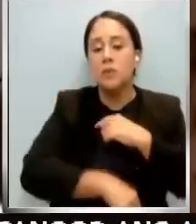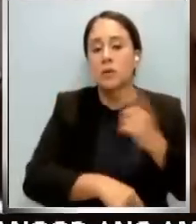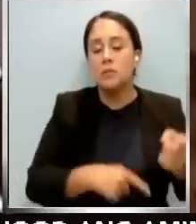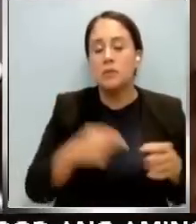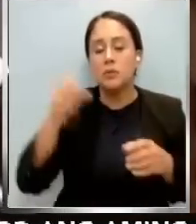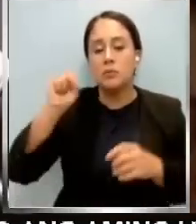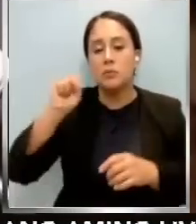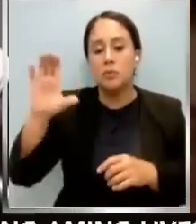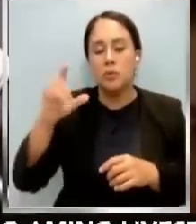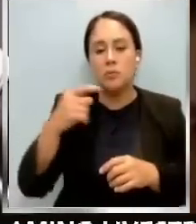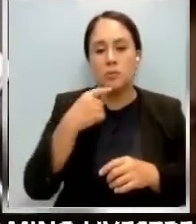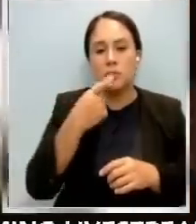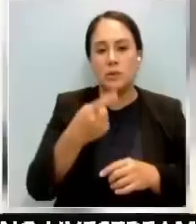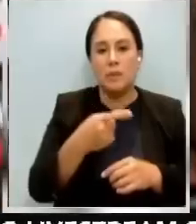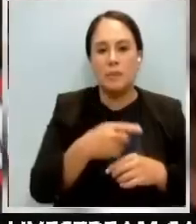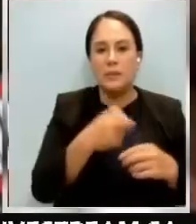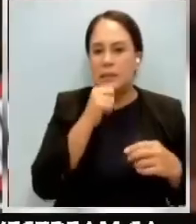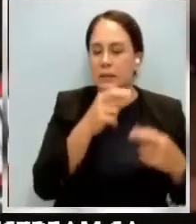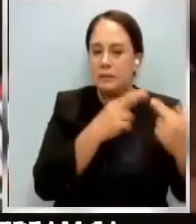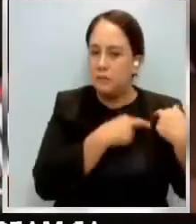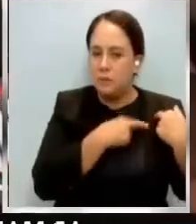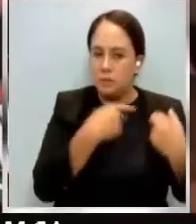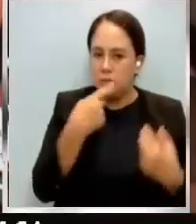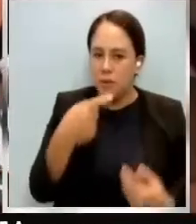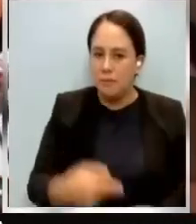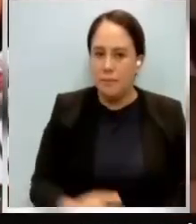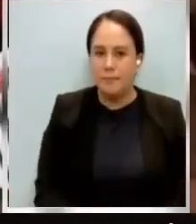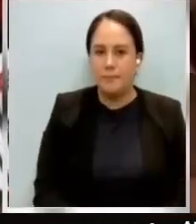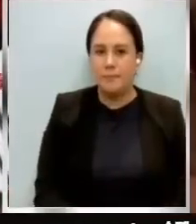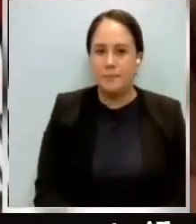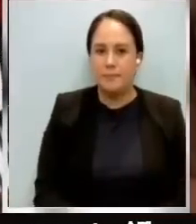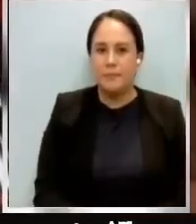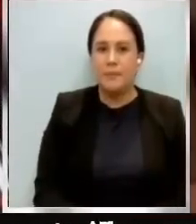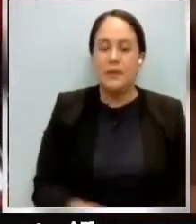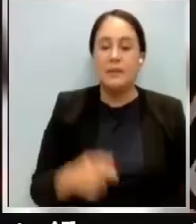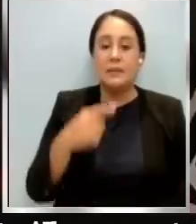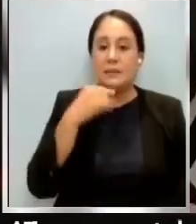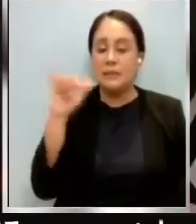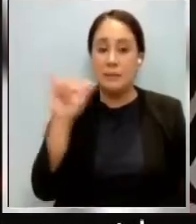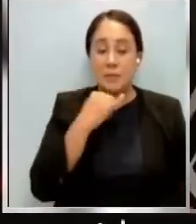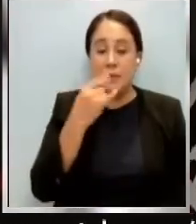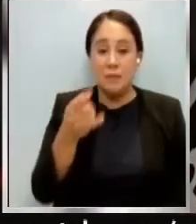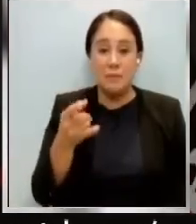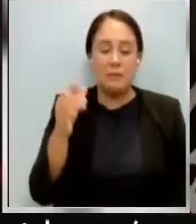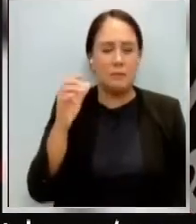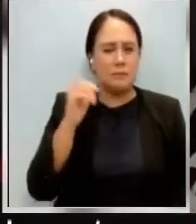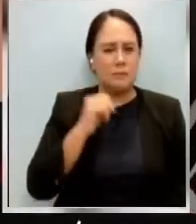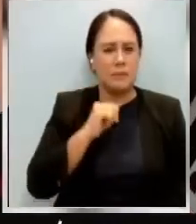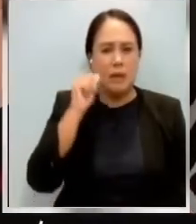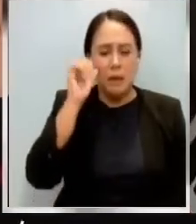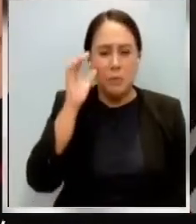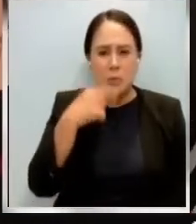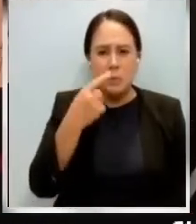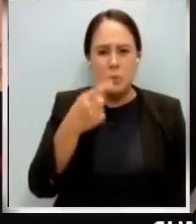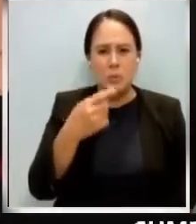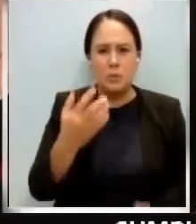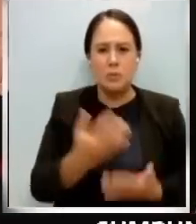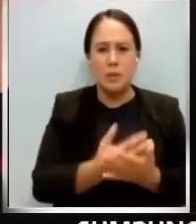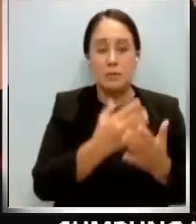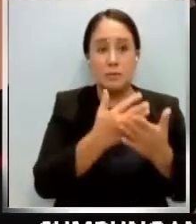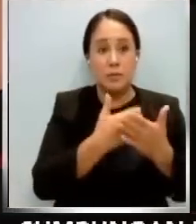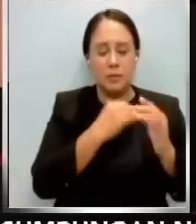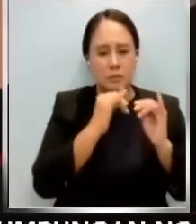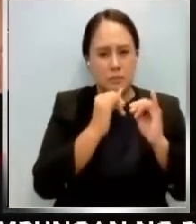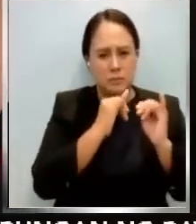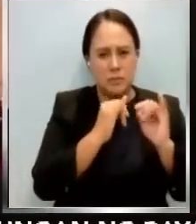ginawang mga irresponsibleng mga pahayag. Sinabi rin ni Cayetano na kapuna-puna na bago raw ang panayam kay Mayor Binay ay may mga